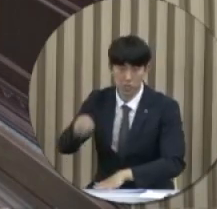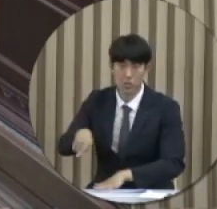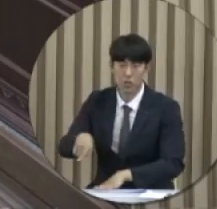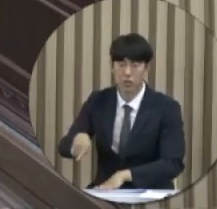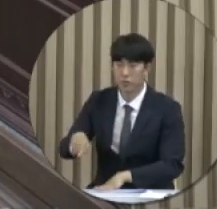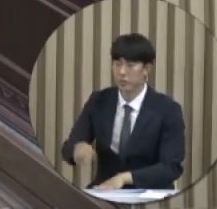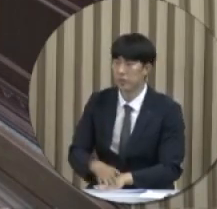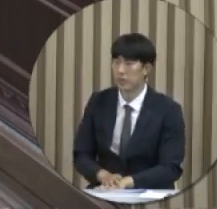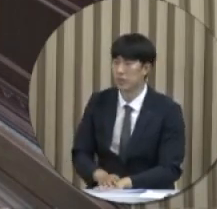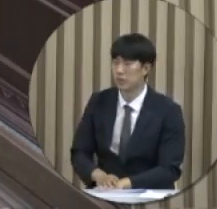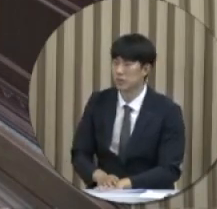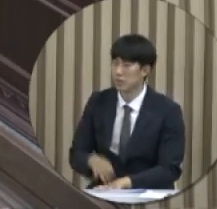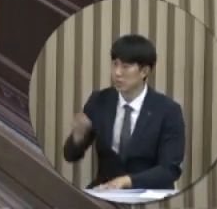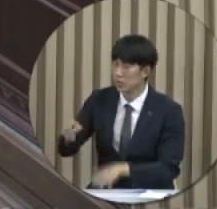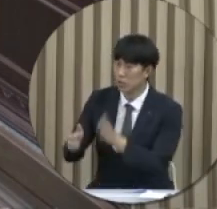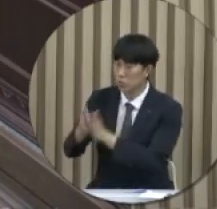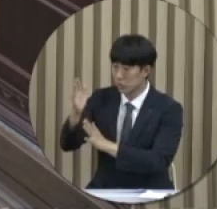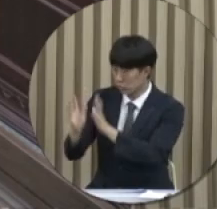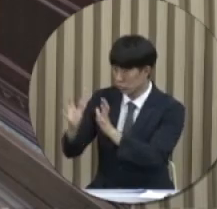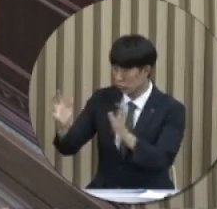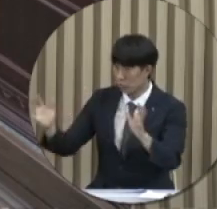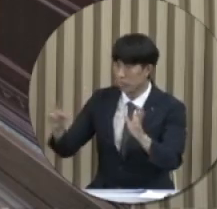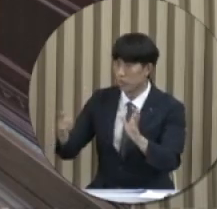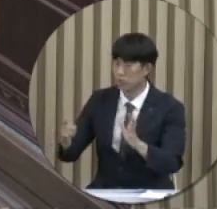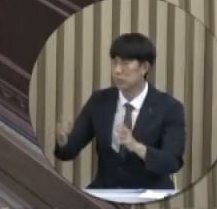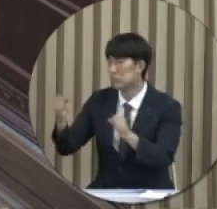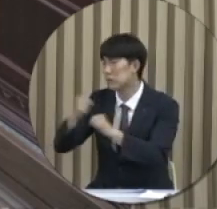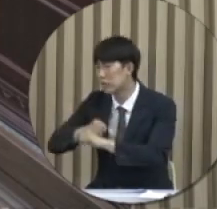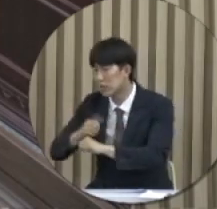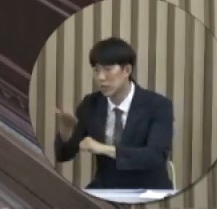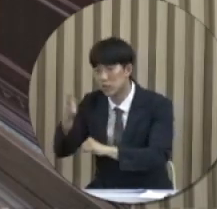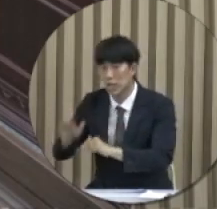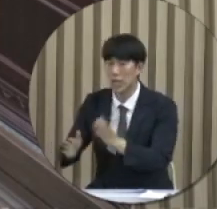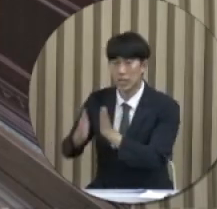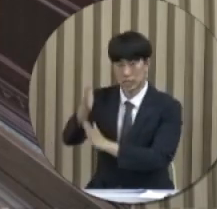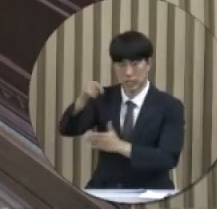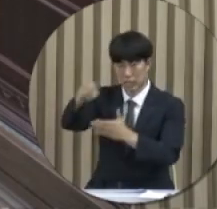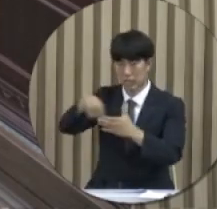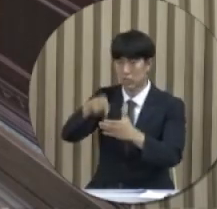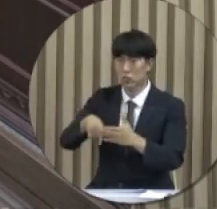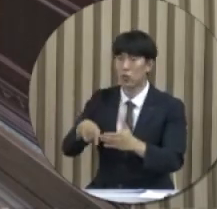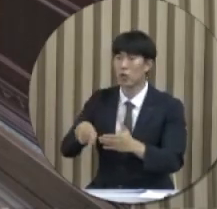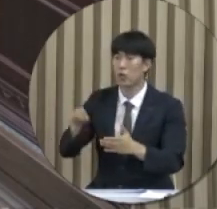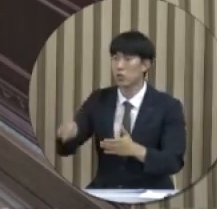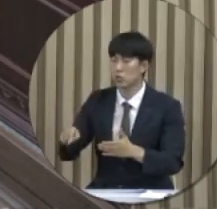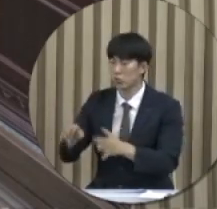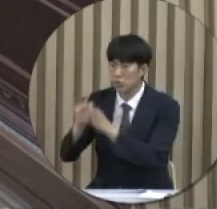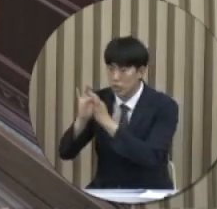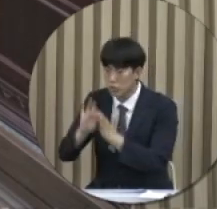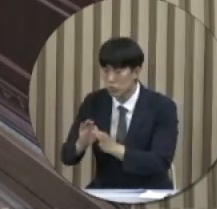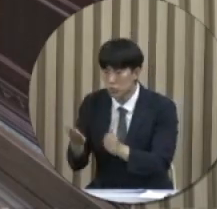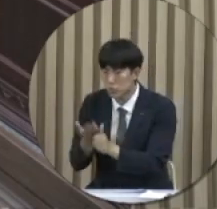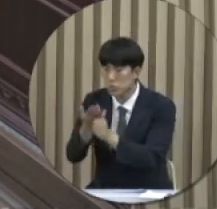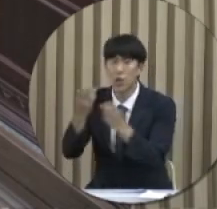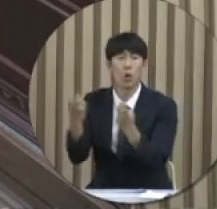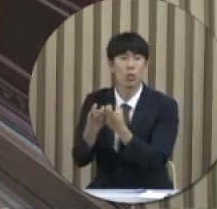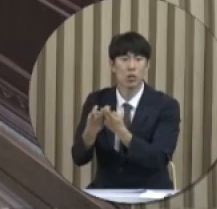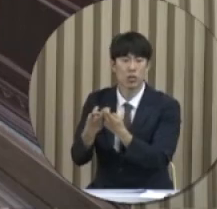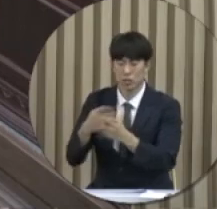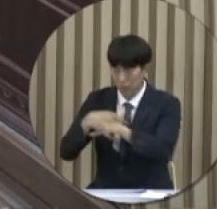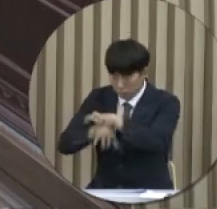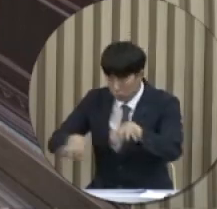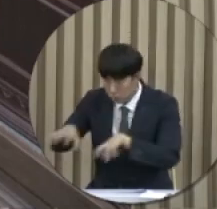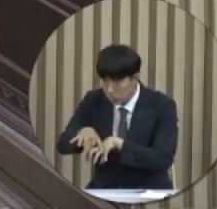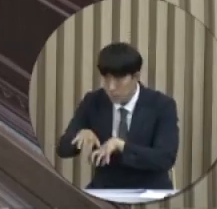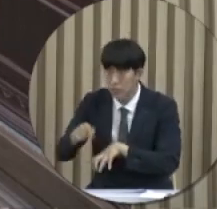여기에 그러면은 도시숲이 이렇게 황폐화되어 있는데 시에서 어떠한 제안을 해서 이 도시숲을 유지할 거냐 해서 거꾸로 저희가